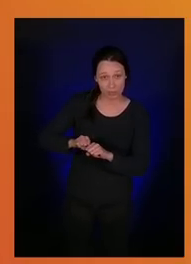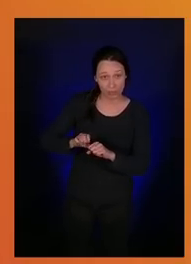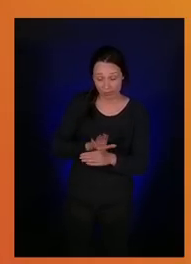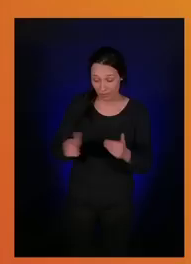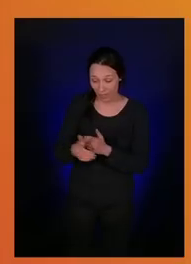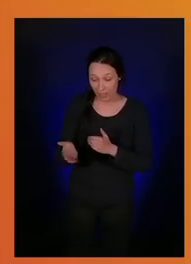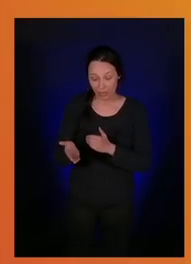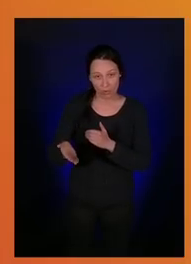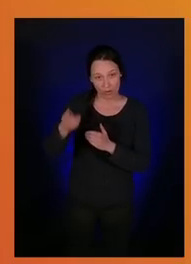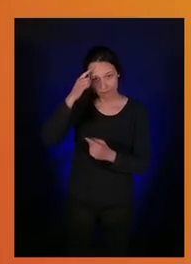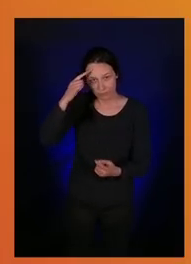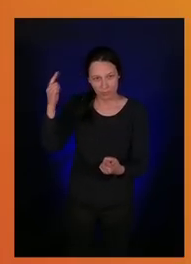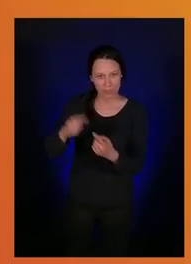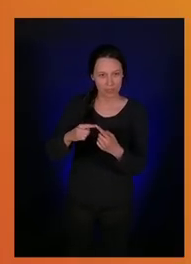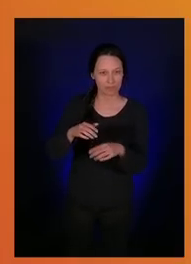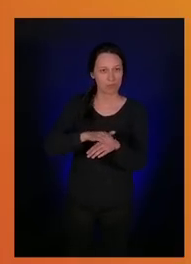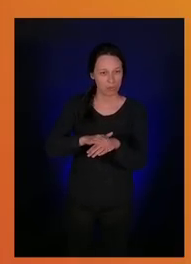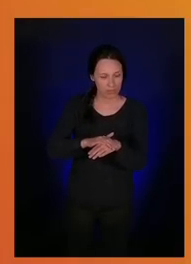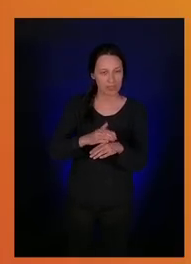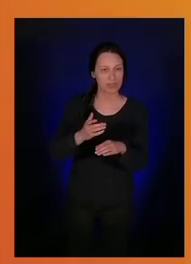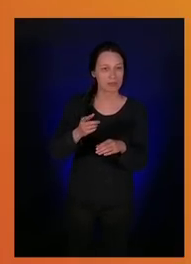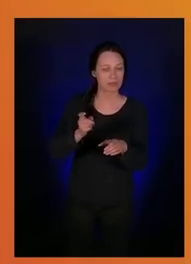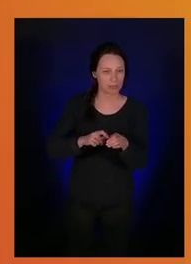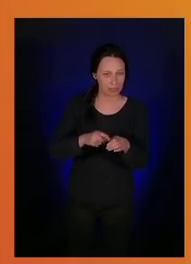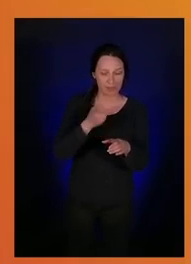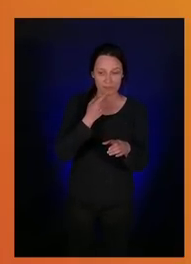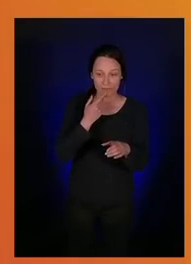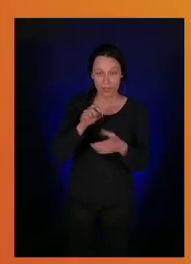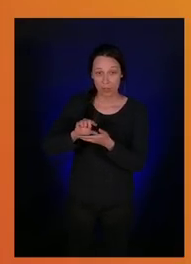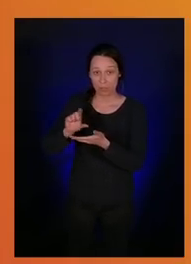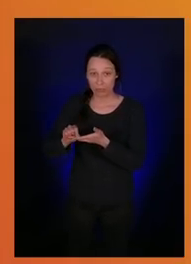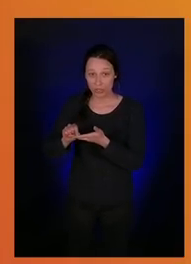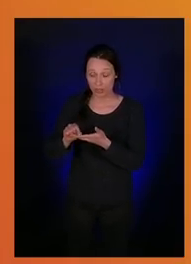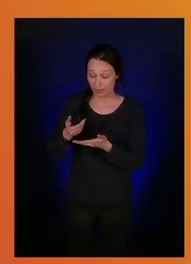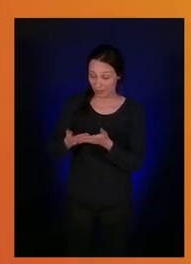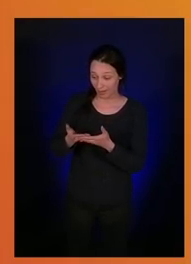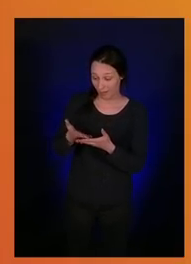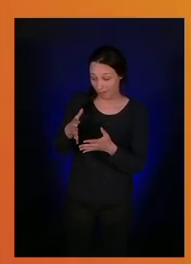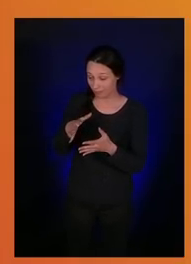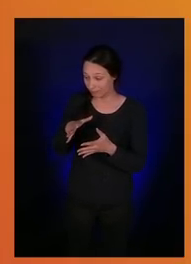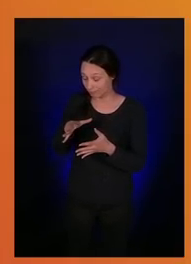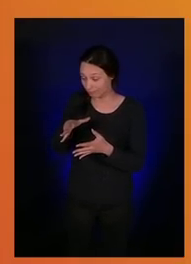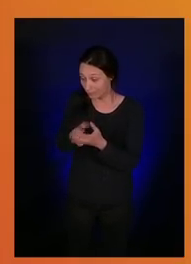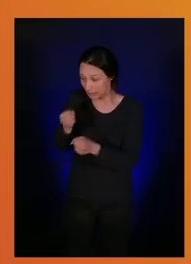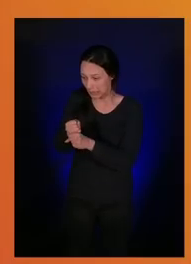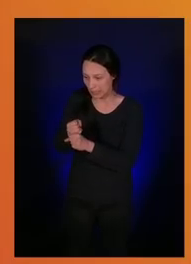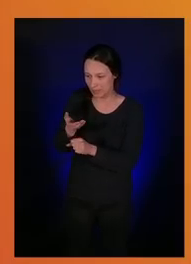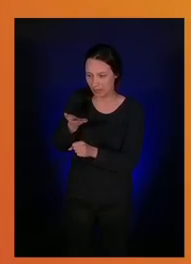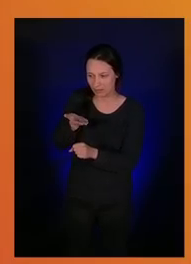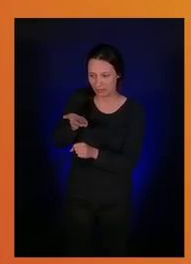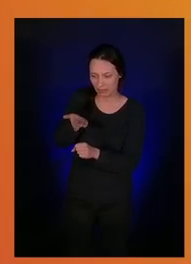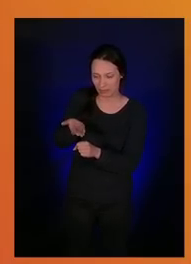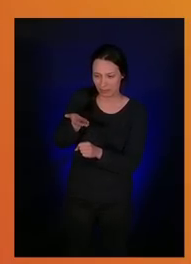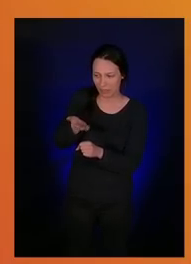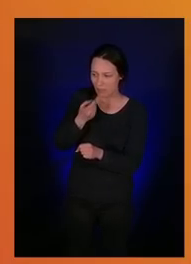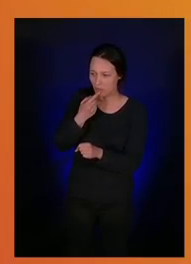budget, son suivi et sa réalisation ne relèvent pas d'une activité annexe ou de la seule volonté de